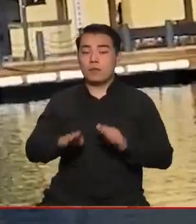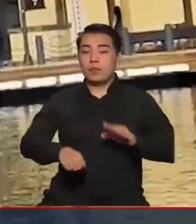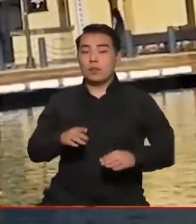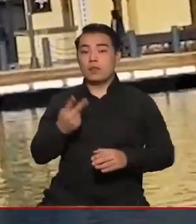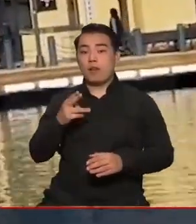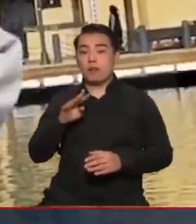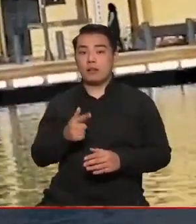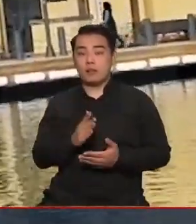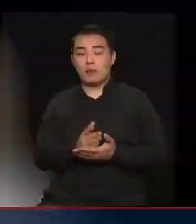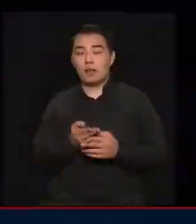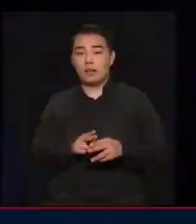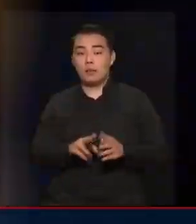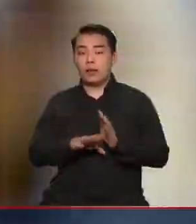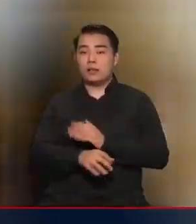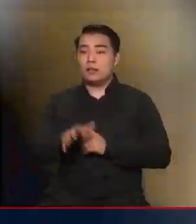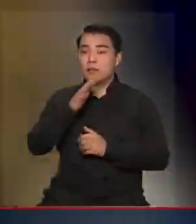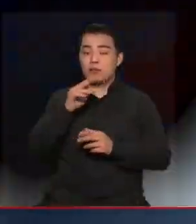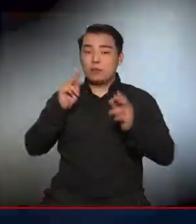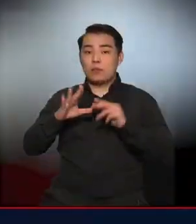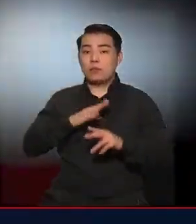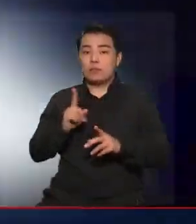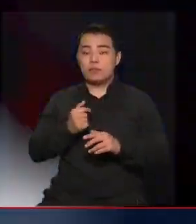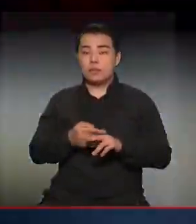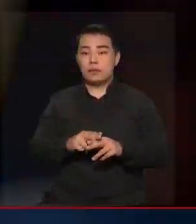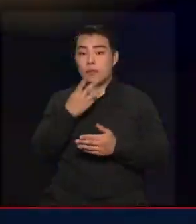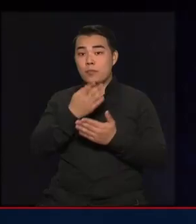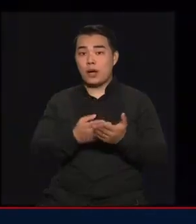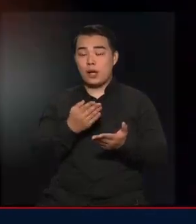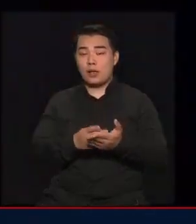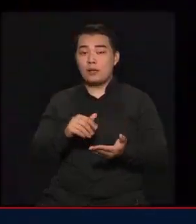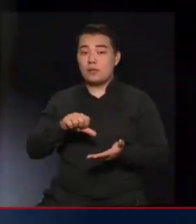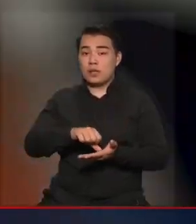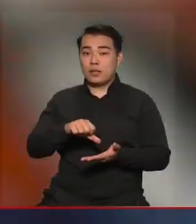примерно 2 килограмма. За последнее время Адилет научился настолько виртуозно обращаться с